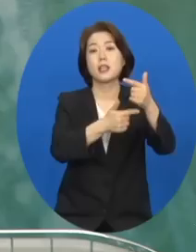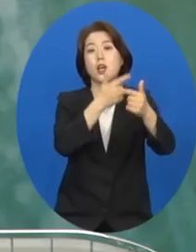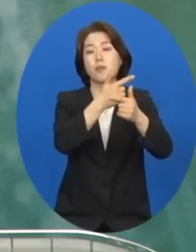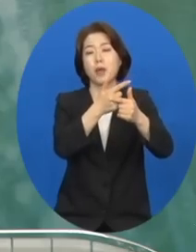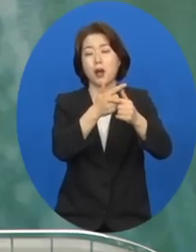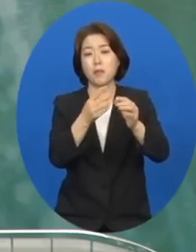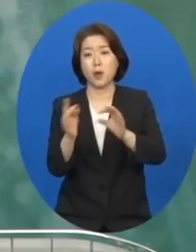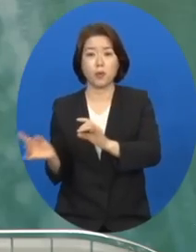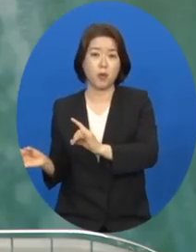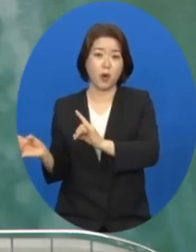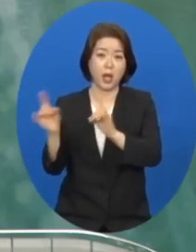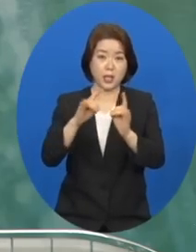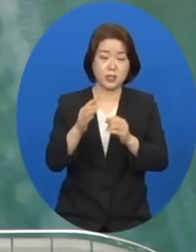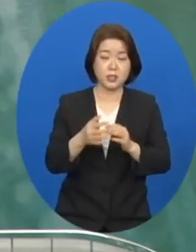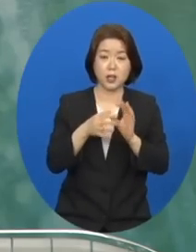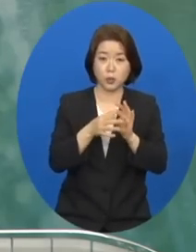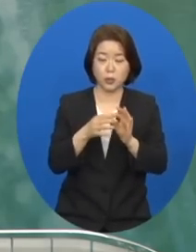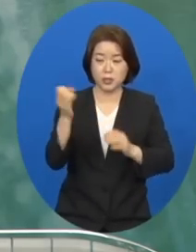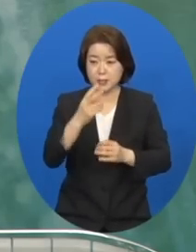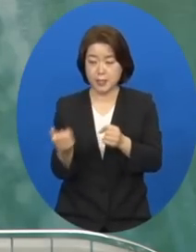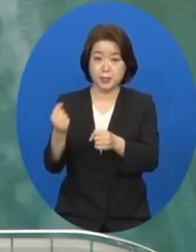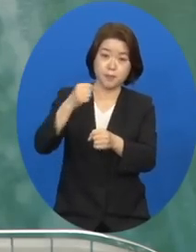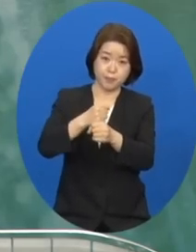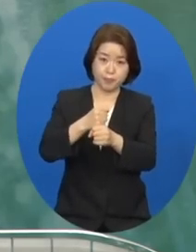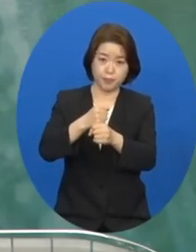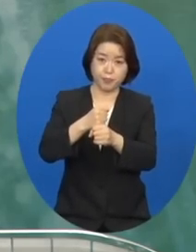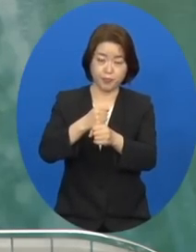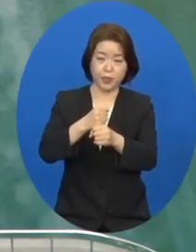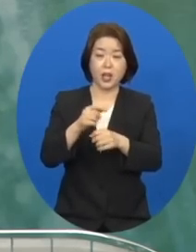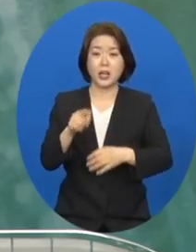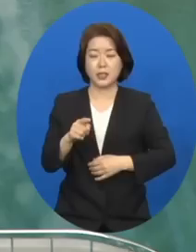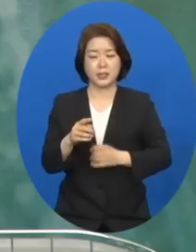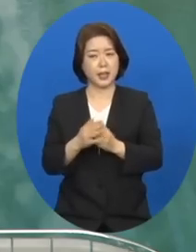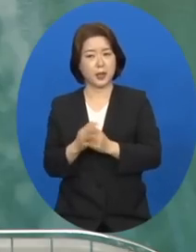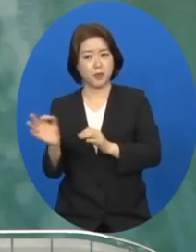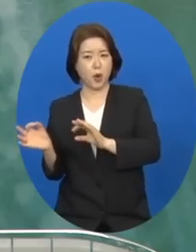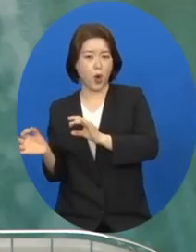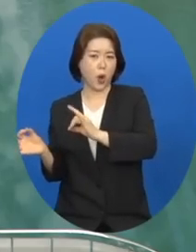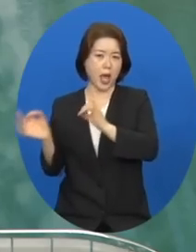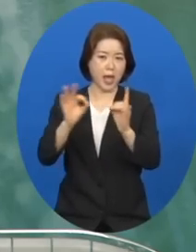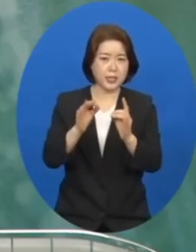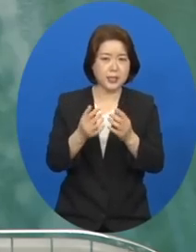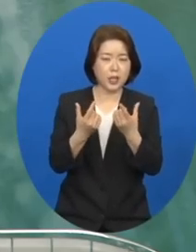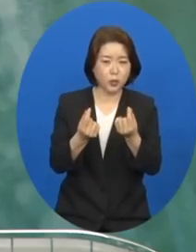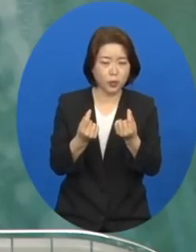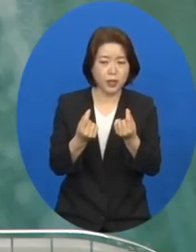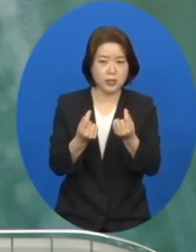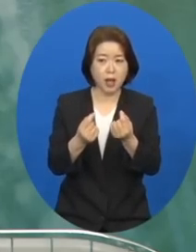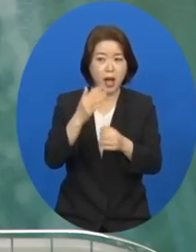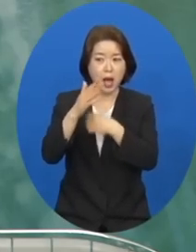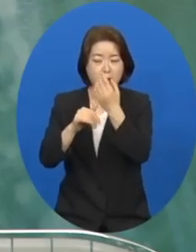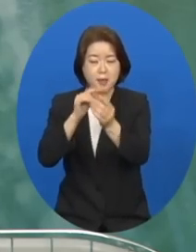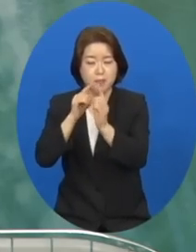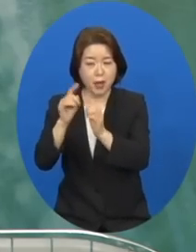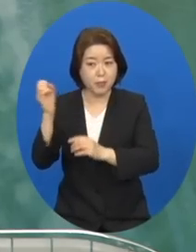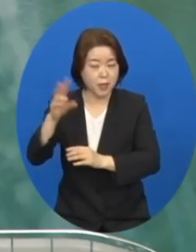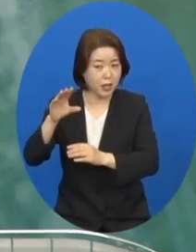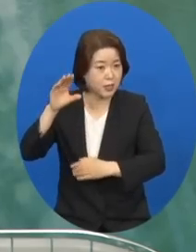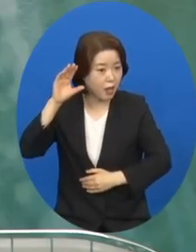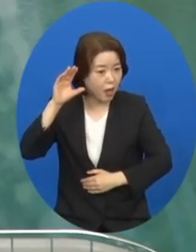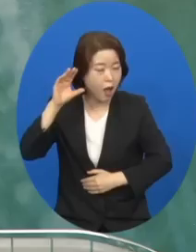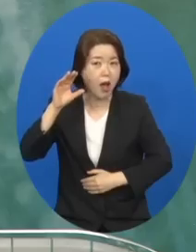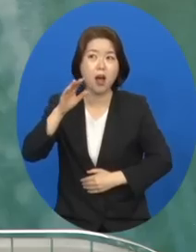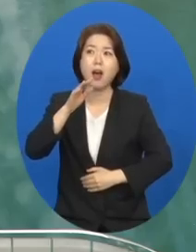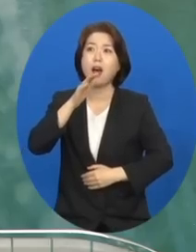다시 이제 재건이 되는데 그때 학사 s 라인을 통해서 하면 말씀에 다시 다시 듣게 됩니다 그러면서 알게 된 것이